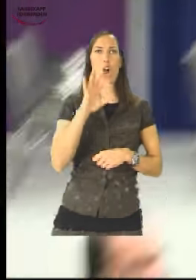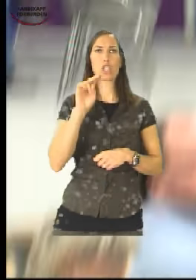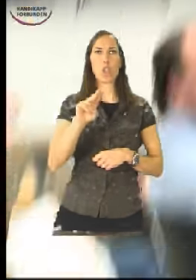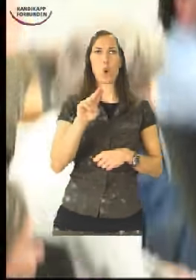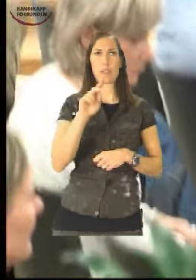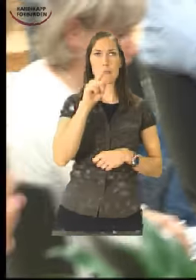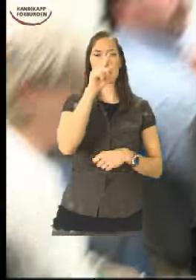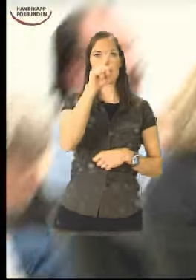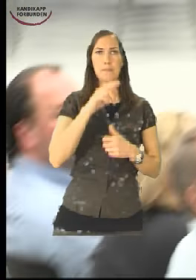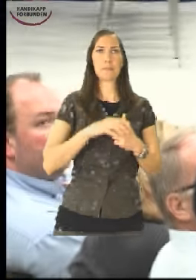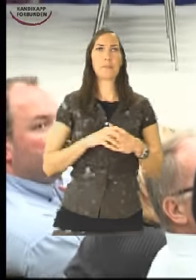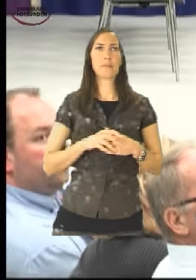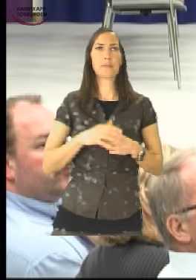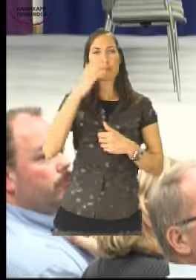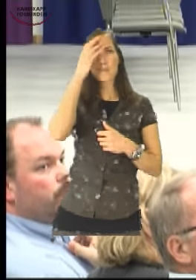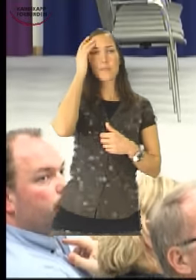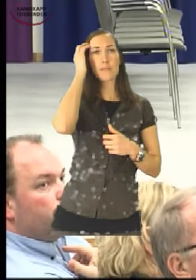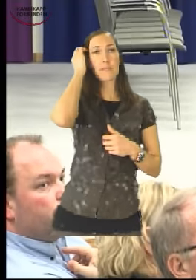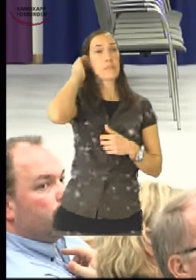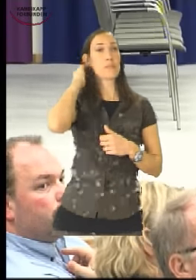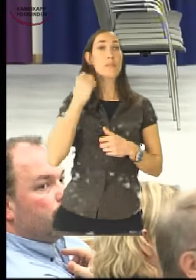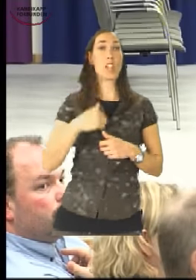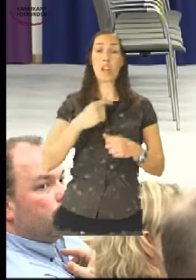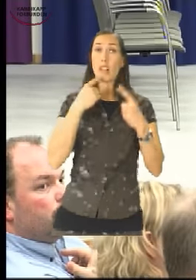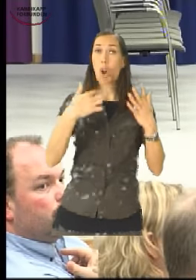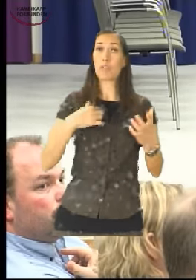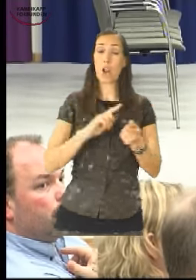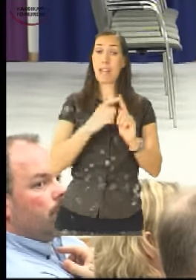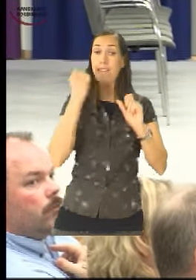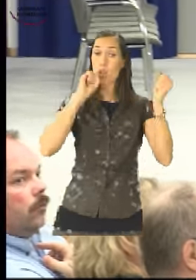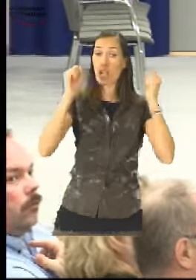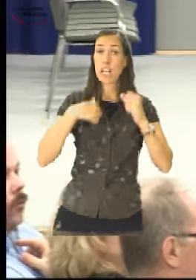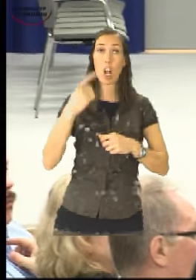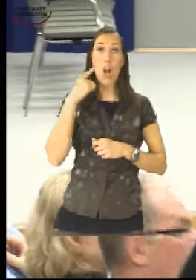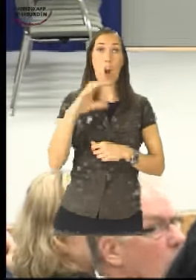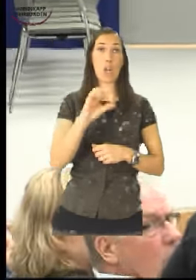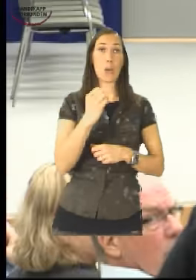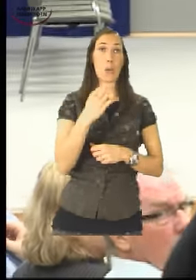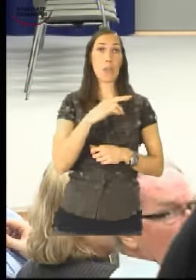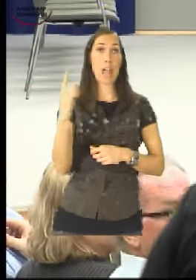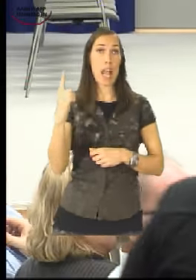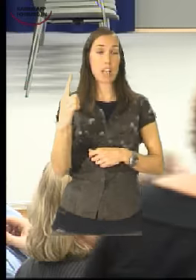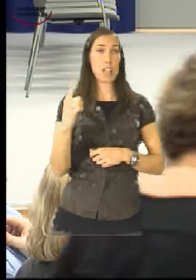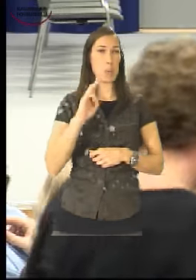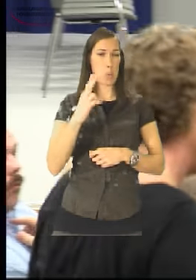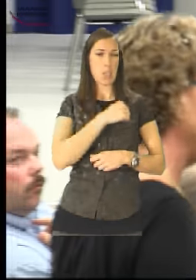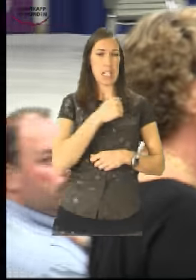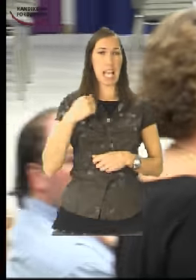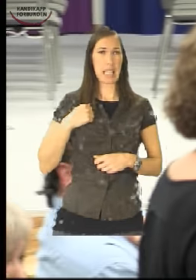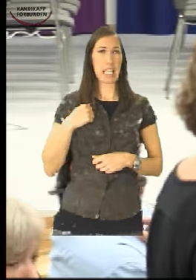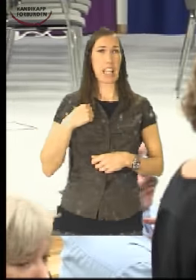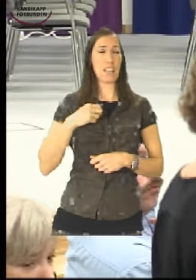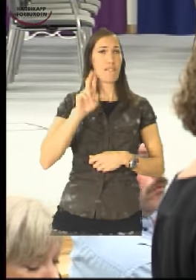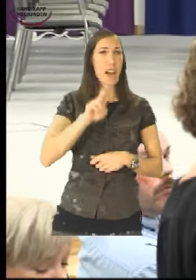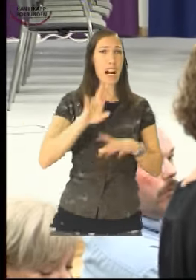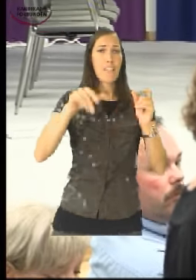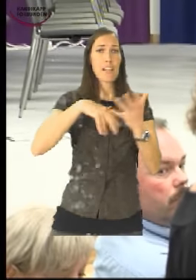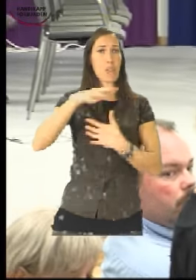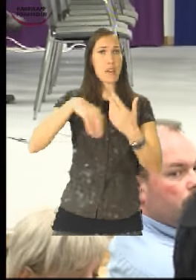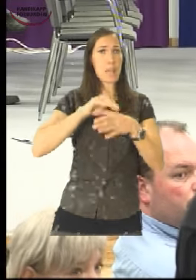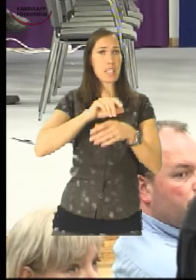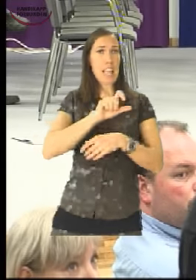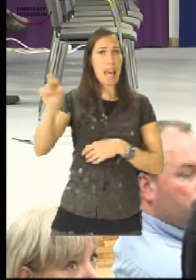Ja, jag måste säga att jag blir lite frustrerad när jag hör Gunnel. Nu har ju regeringen verkligen involverat patienterna